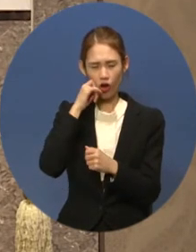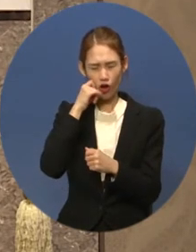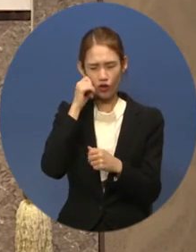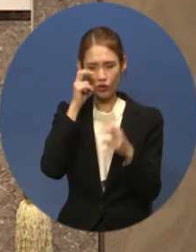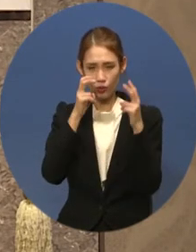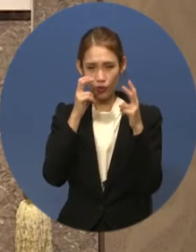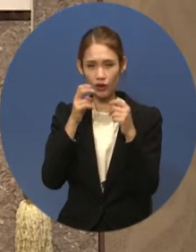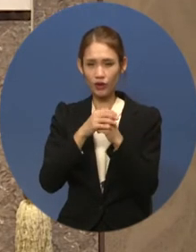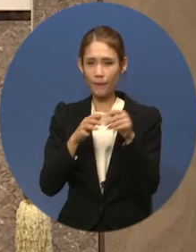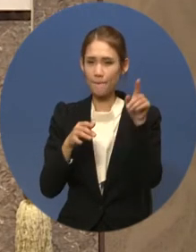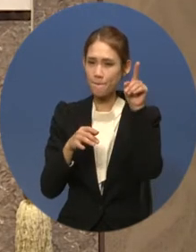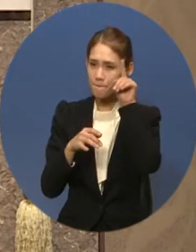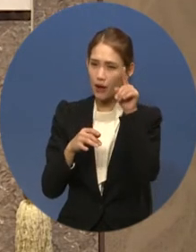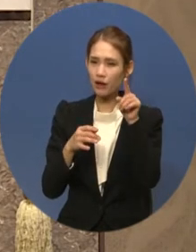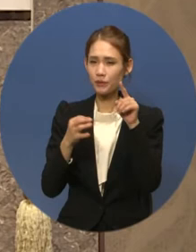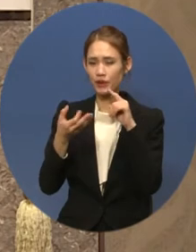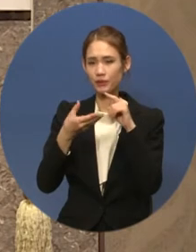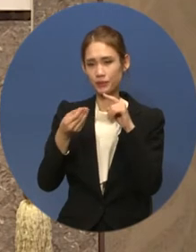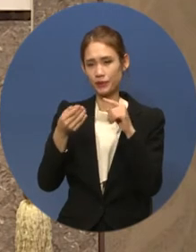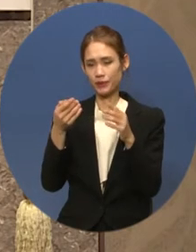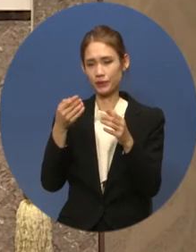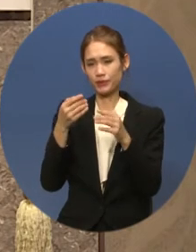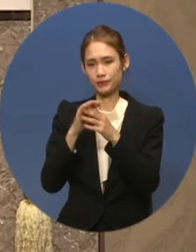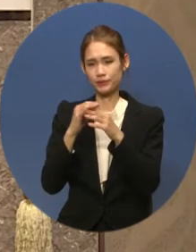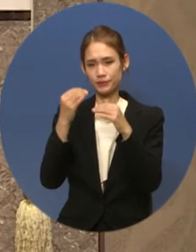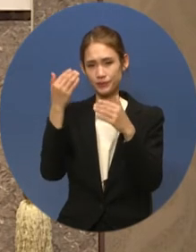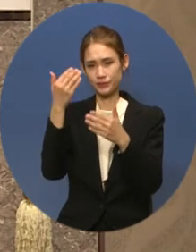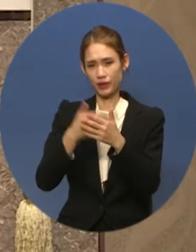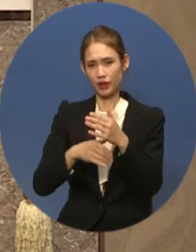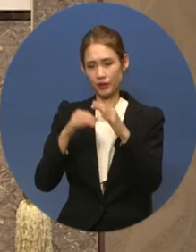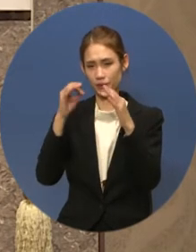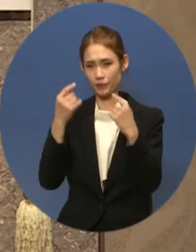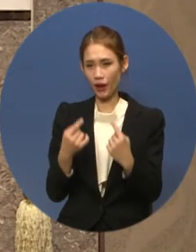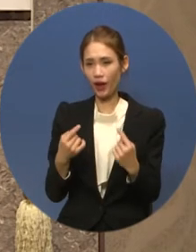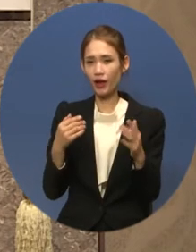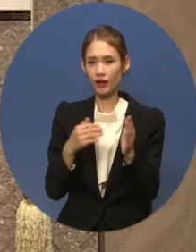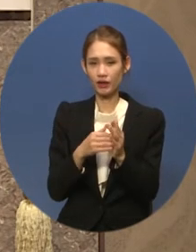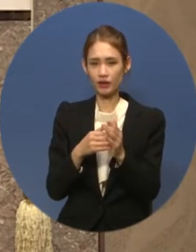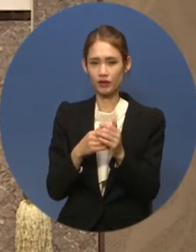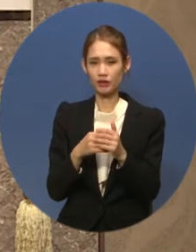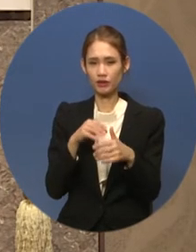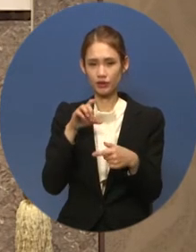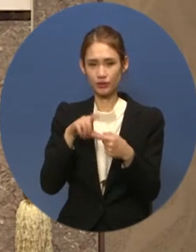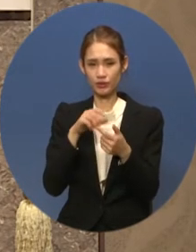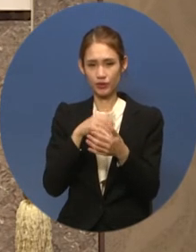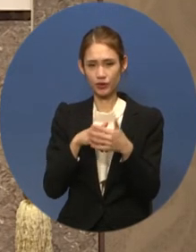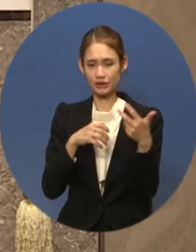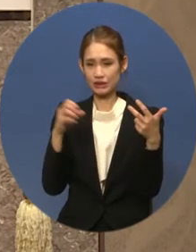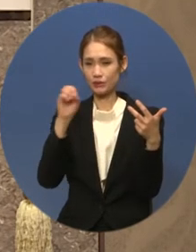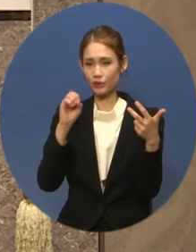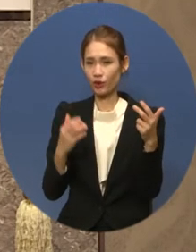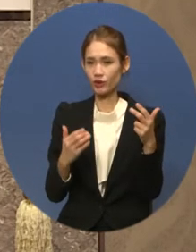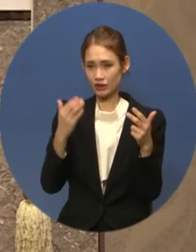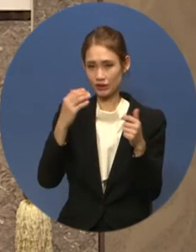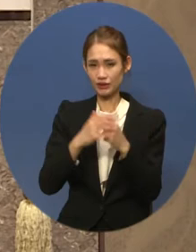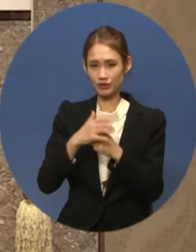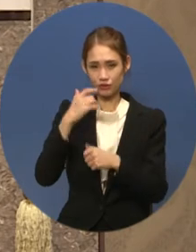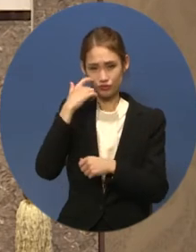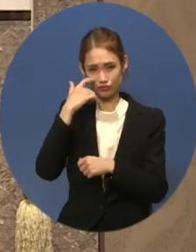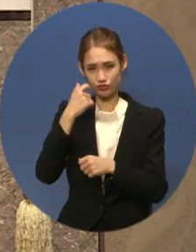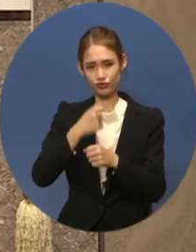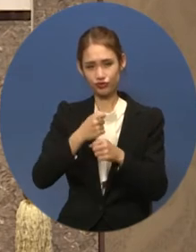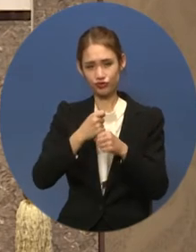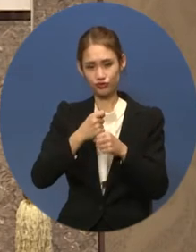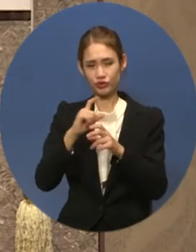경우에는 100% 임대료를 다 감면을 해드렸구요 평균한 70% 이상 이렇게 해서 지속적으로 좀